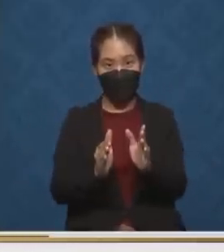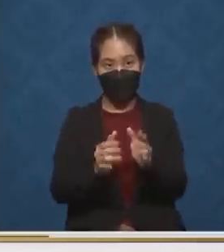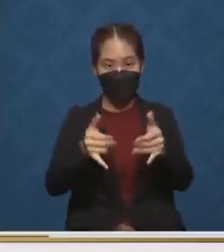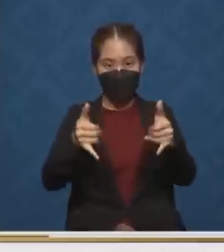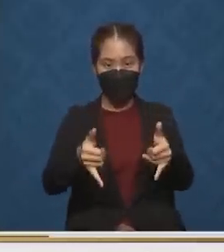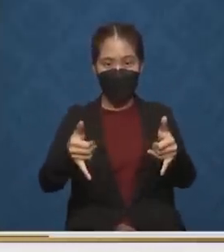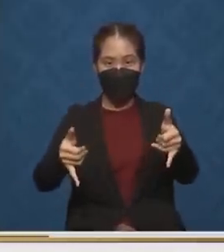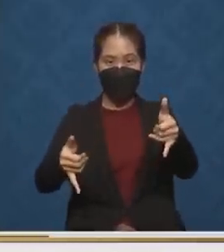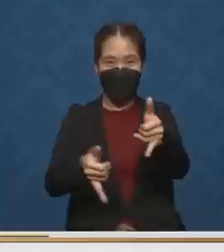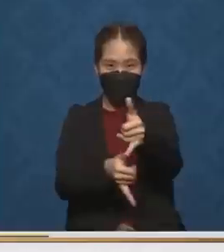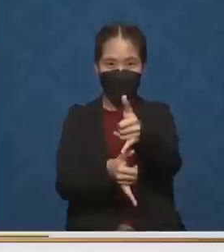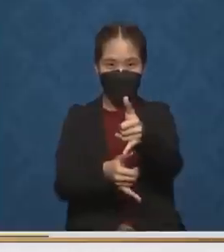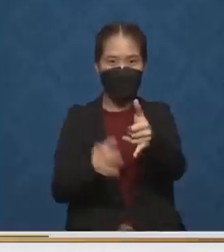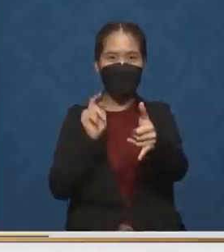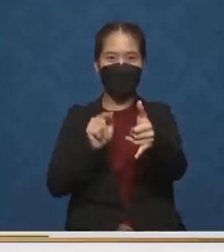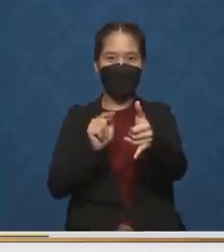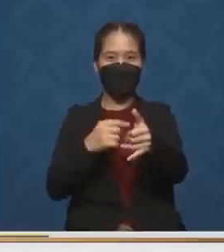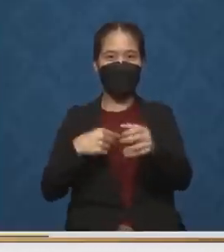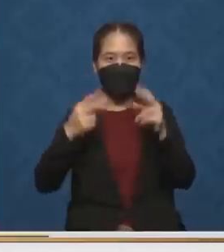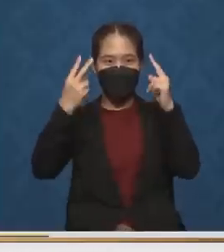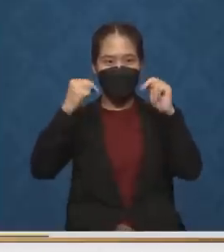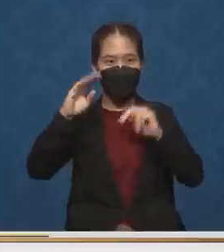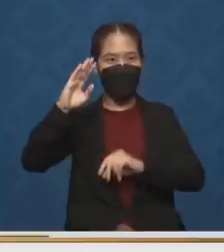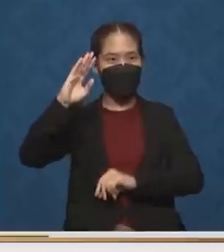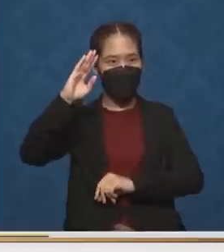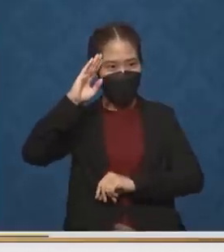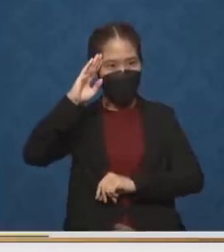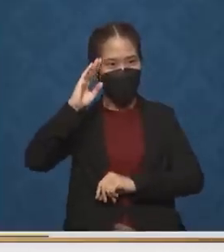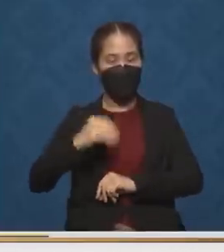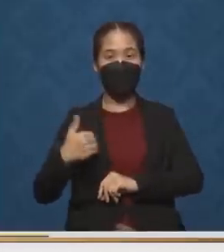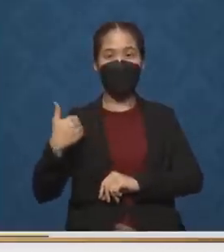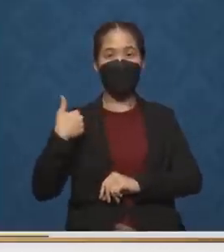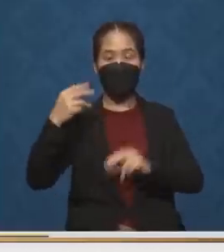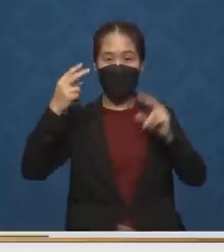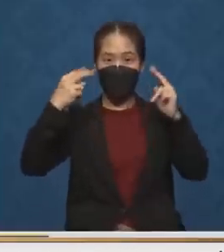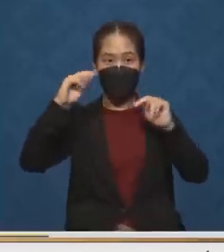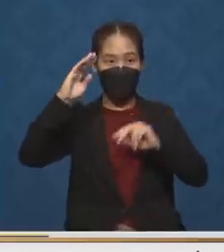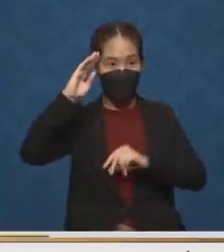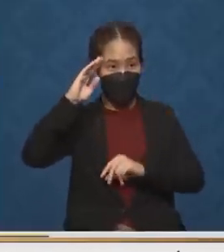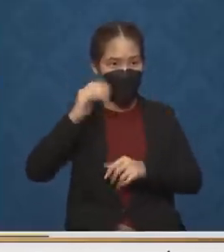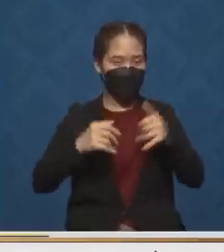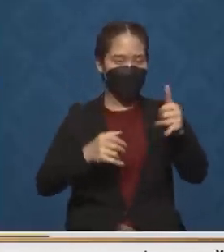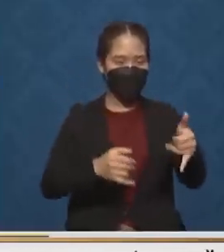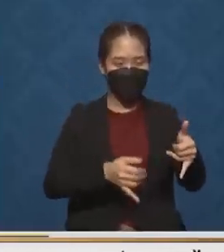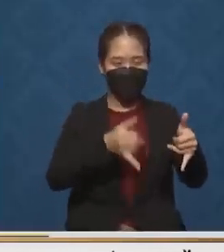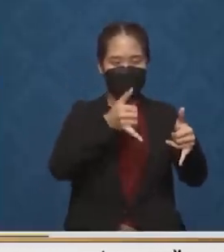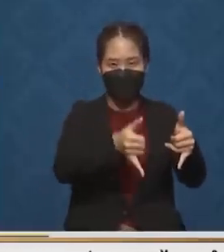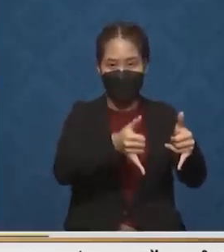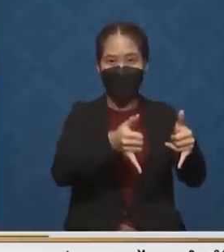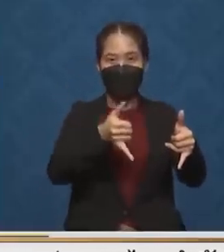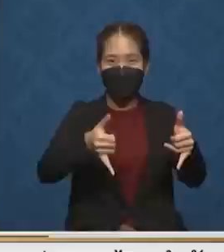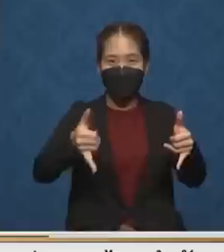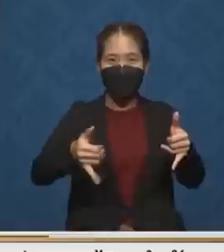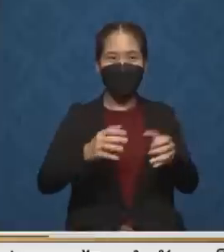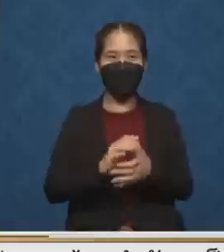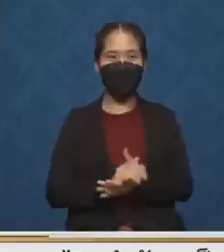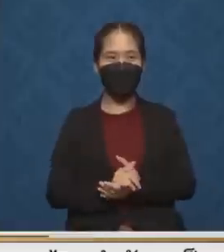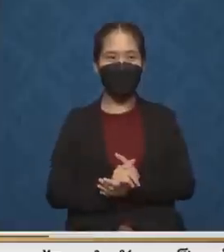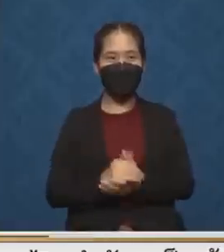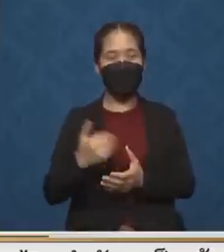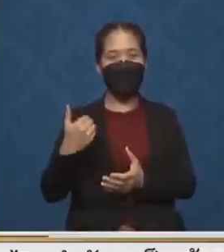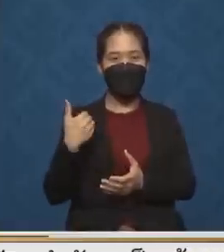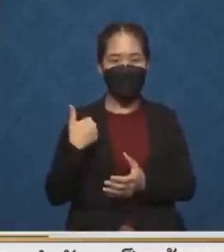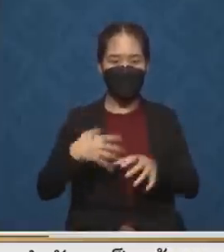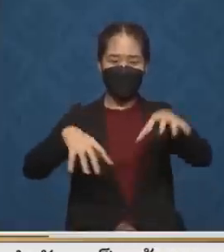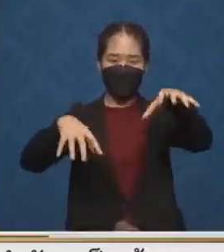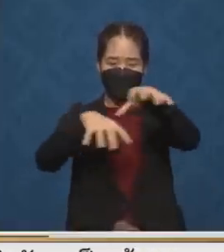ในผลเอกประยุติจรรณร Οชา ที่เป็นายกรัฐมนตีก็จะมีผลเอกประยตจารโอชาที่เป็นรัฐมนตีกระส